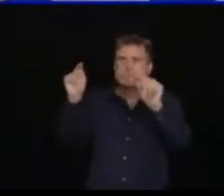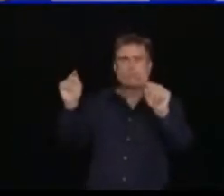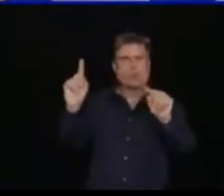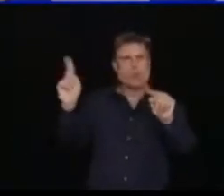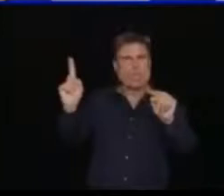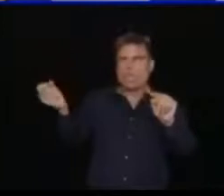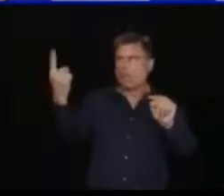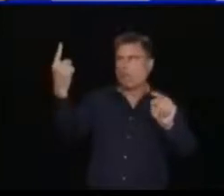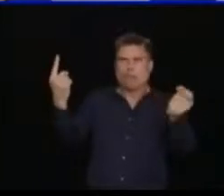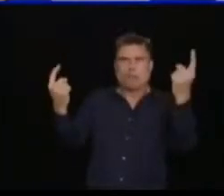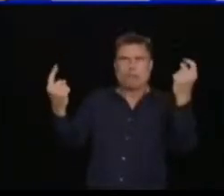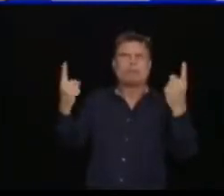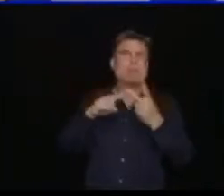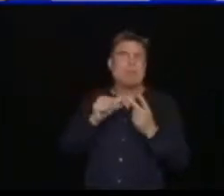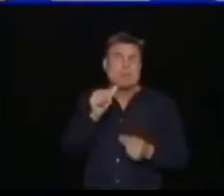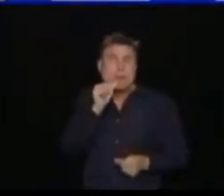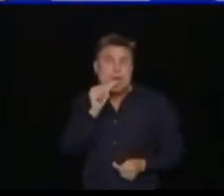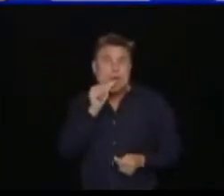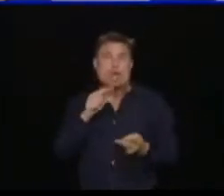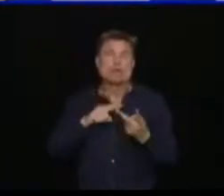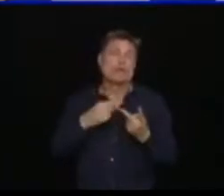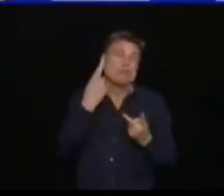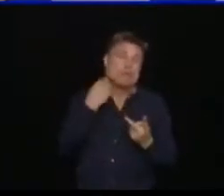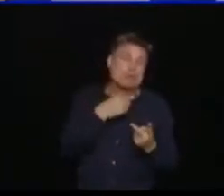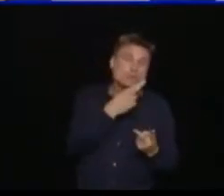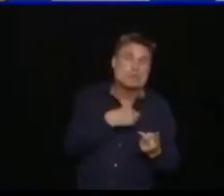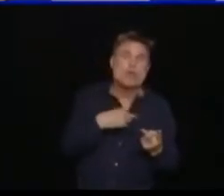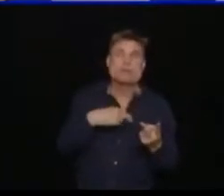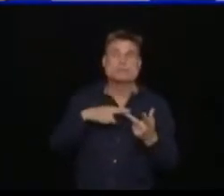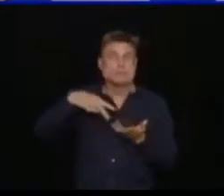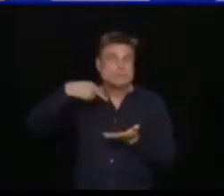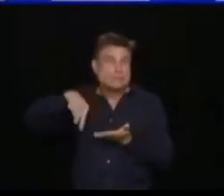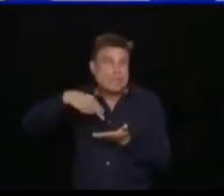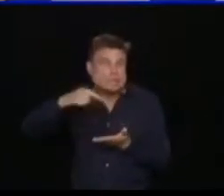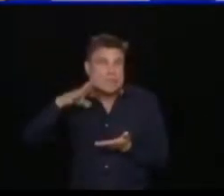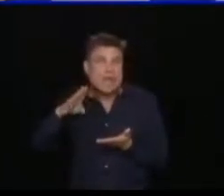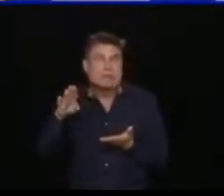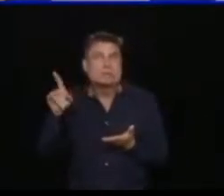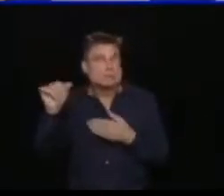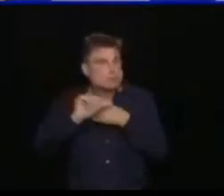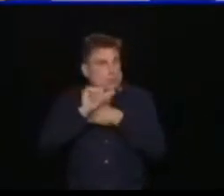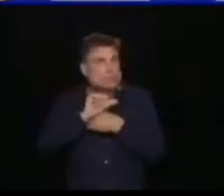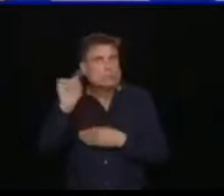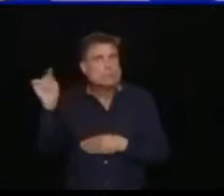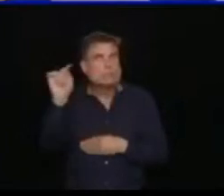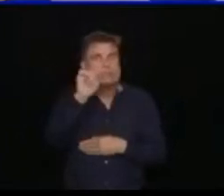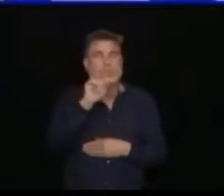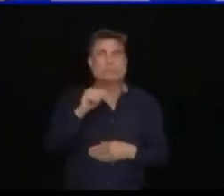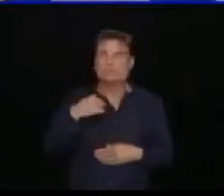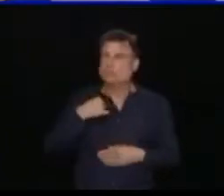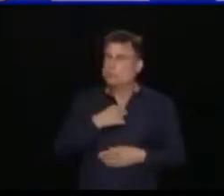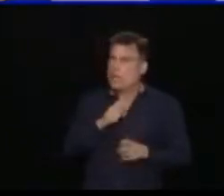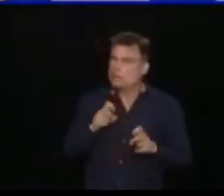这个餐厅啊，我们现在还是在关注这些领域酒吧、餐厅，